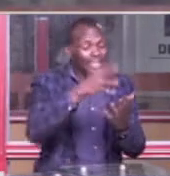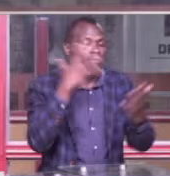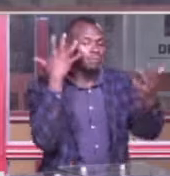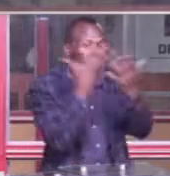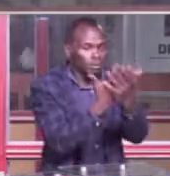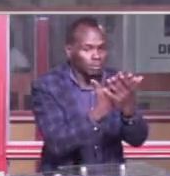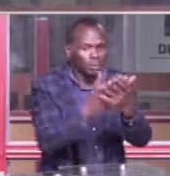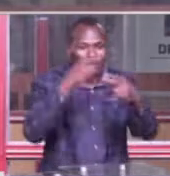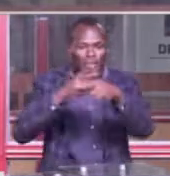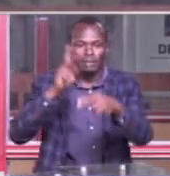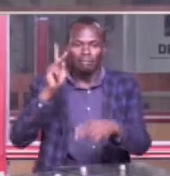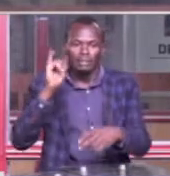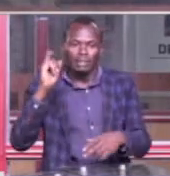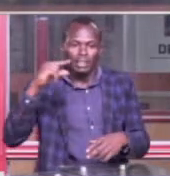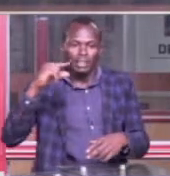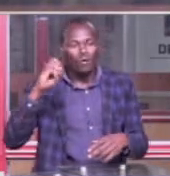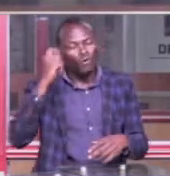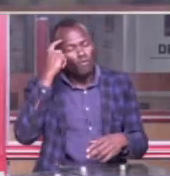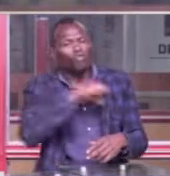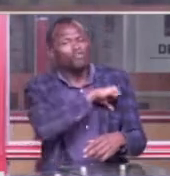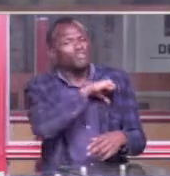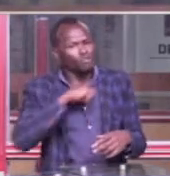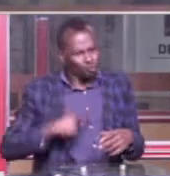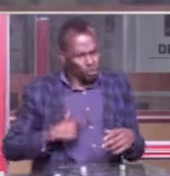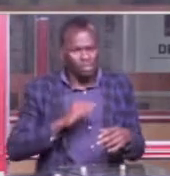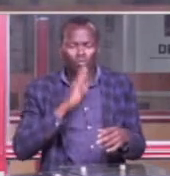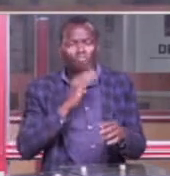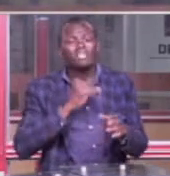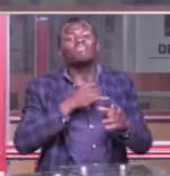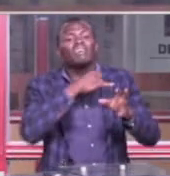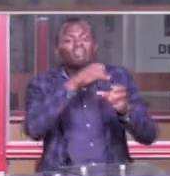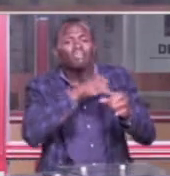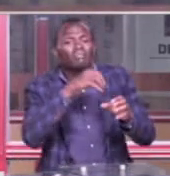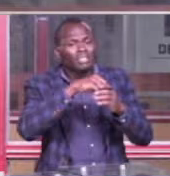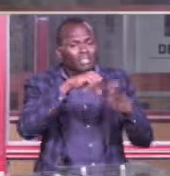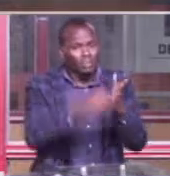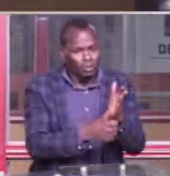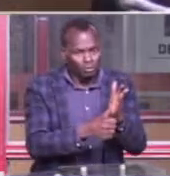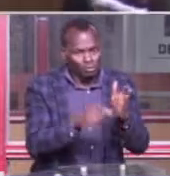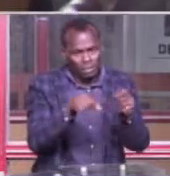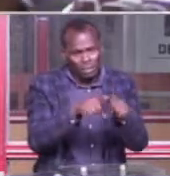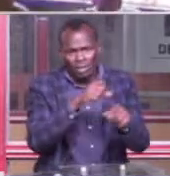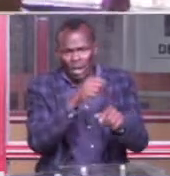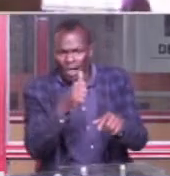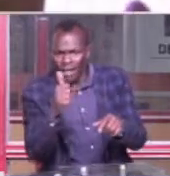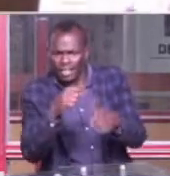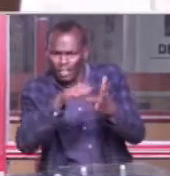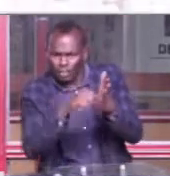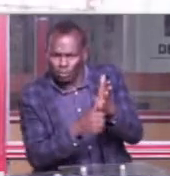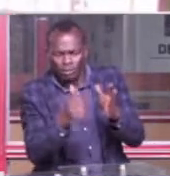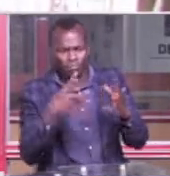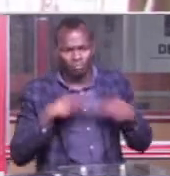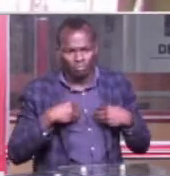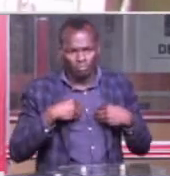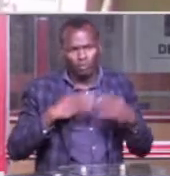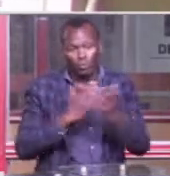olw'okwegaana omusango gumu ate ng'ogwokubiri agaanye okubaako kyagwogerako. Eby'omusasi wa Faneti Yabirese. Sambu Chanan omusubuzi wa zabu